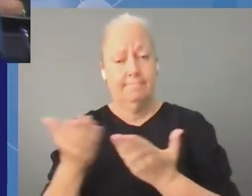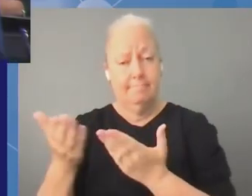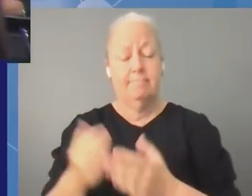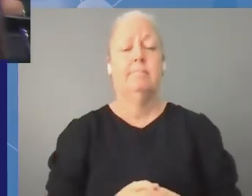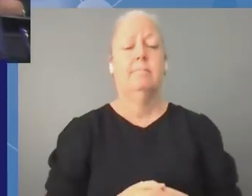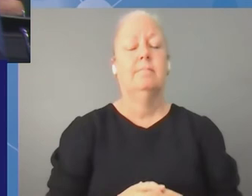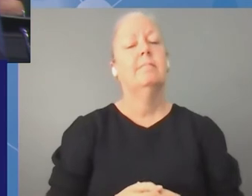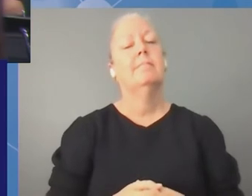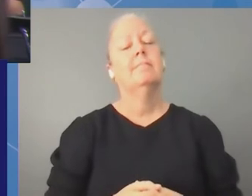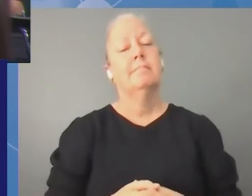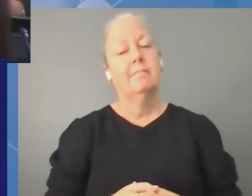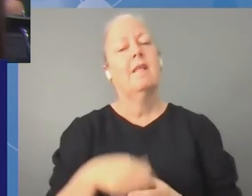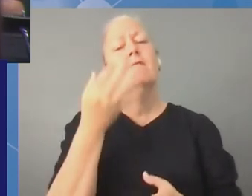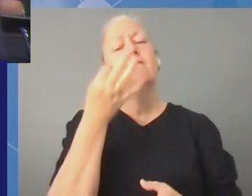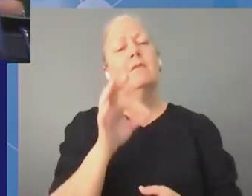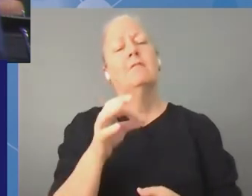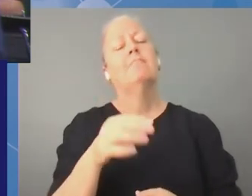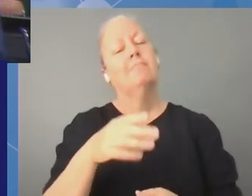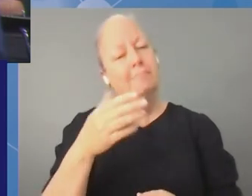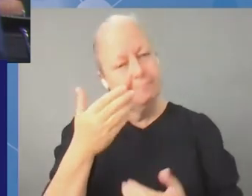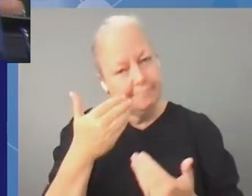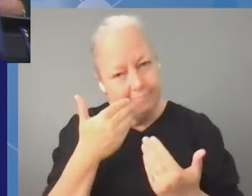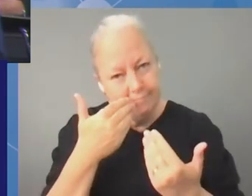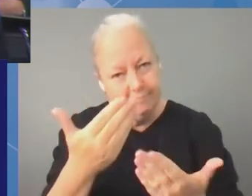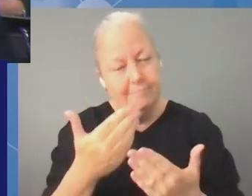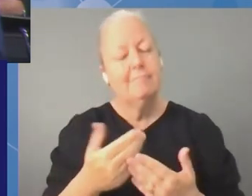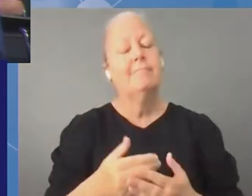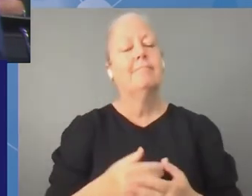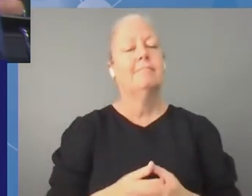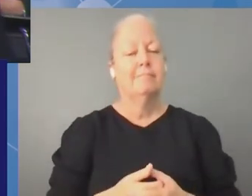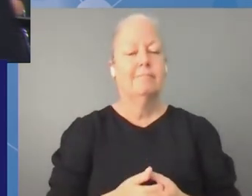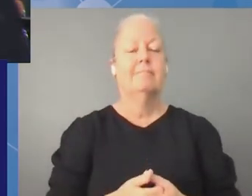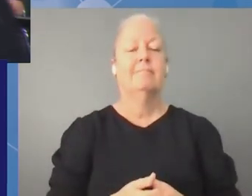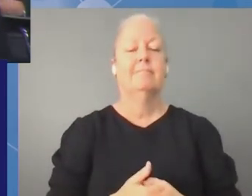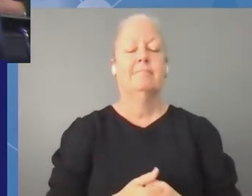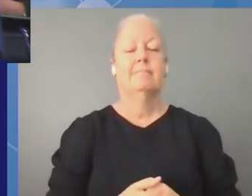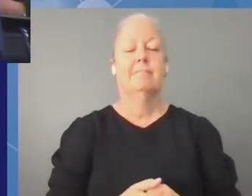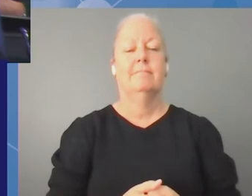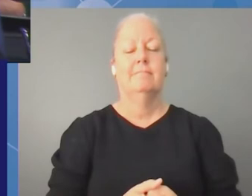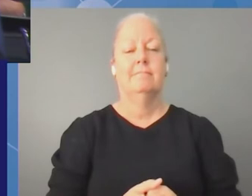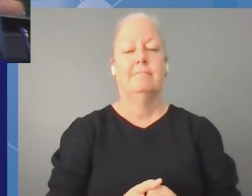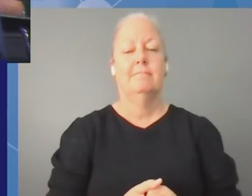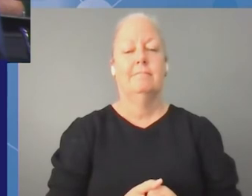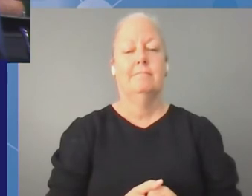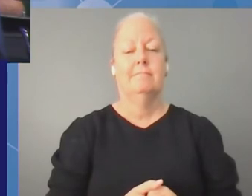些人的吧，我们时间不多的吧，接下来用法文。